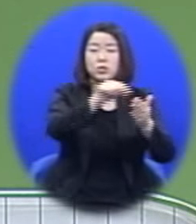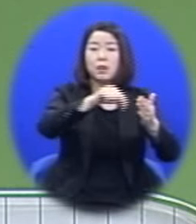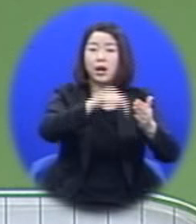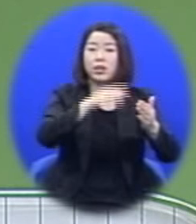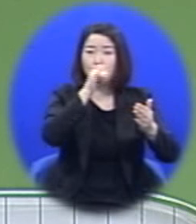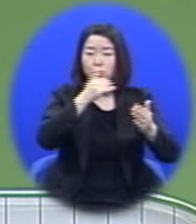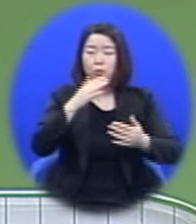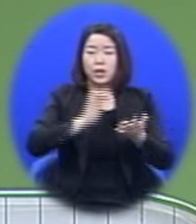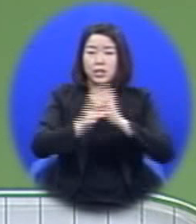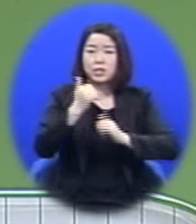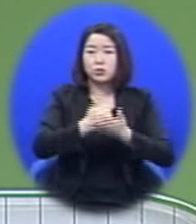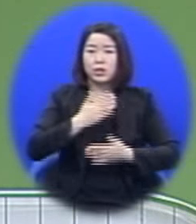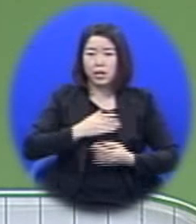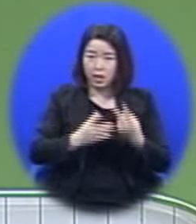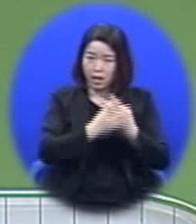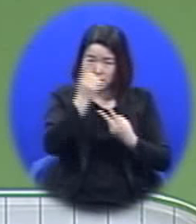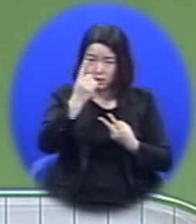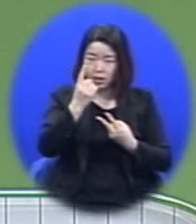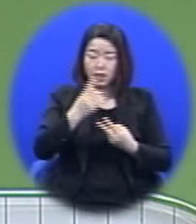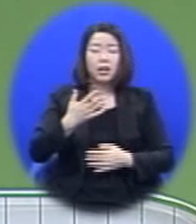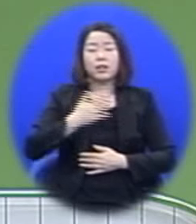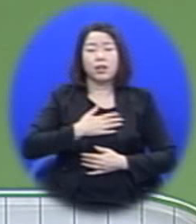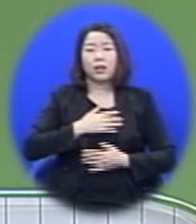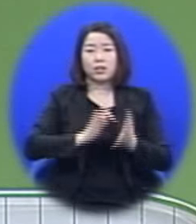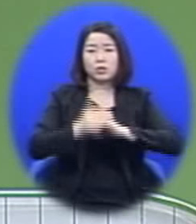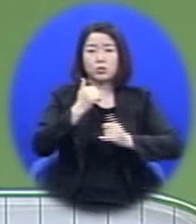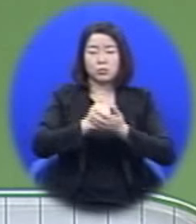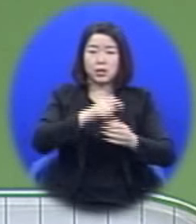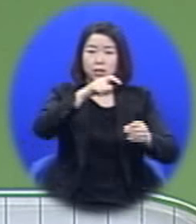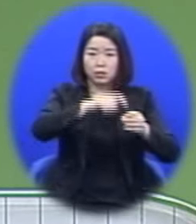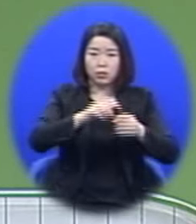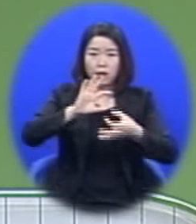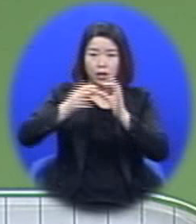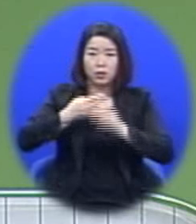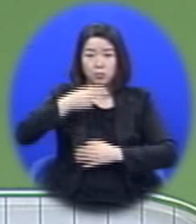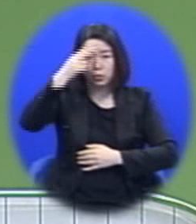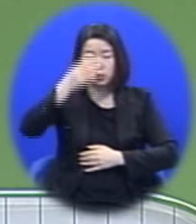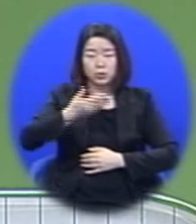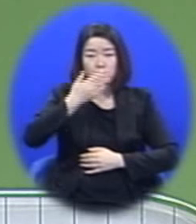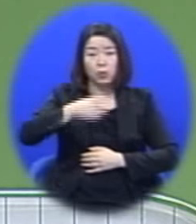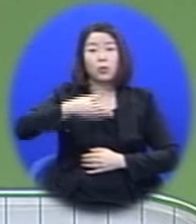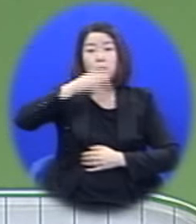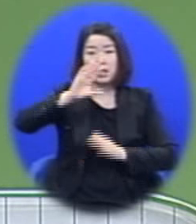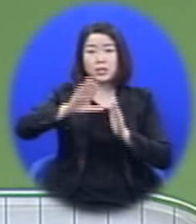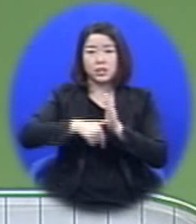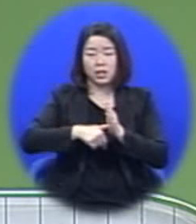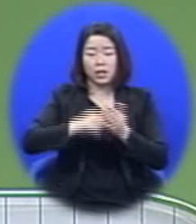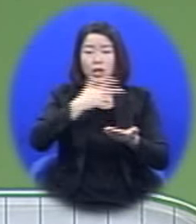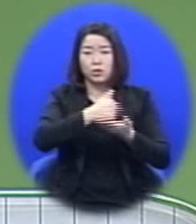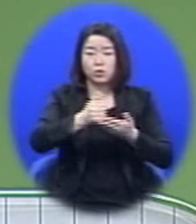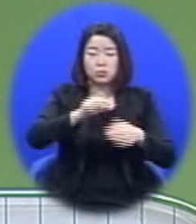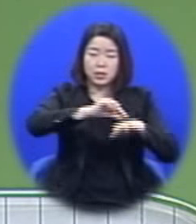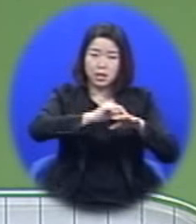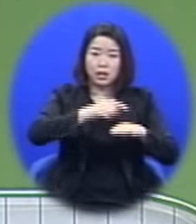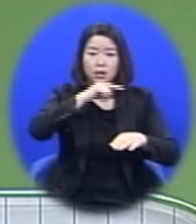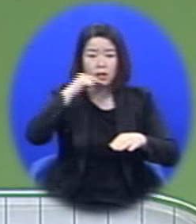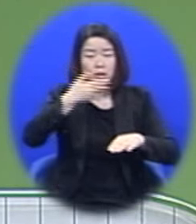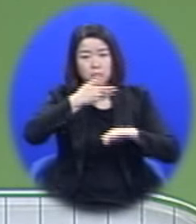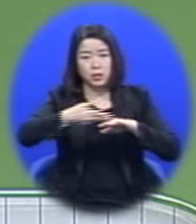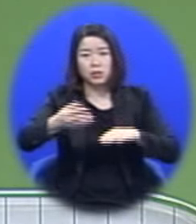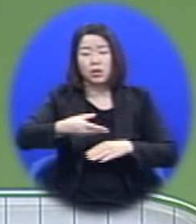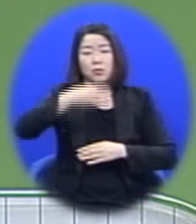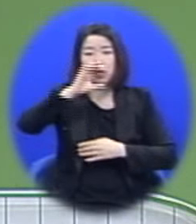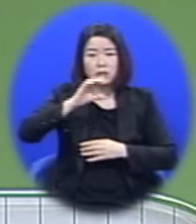하나다. 내가 주님의 떡과 포도주를 마시면서 주님의 살과 피를 내가 마신다는 믿음이